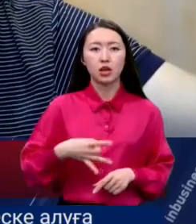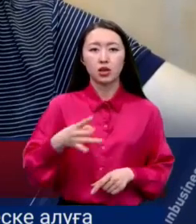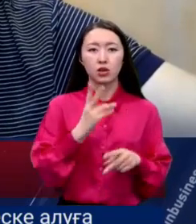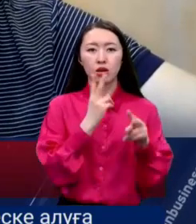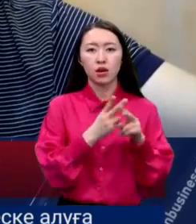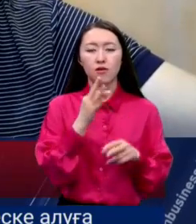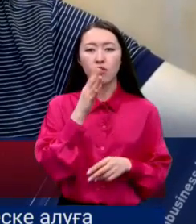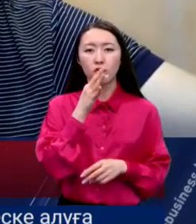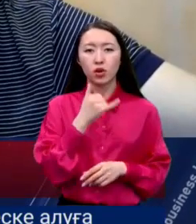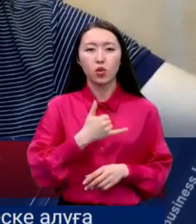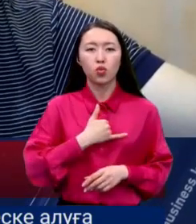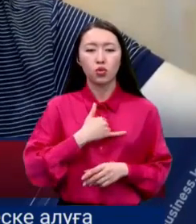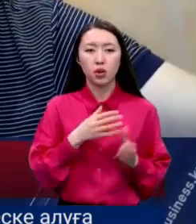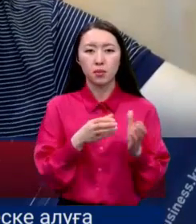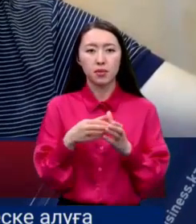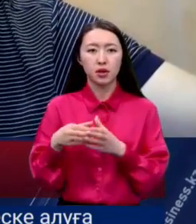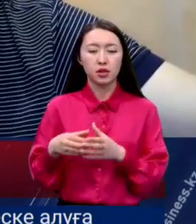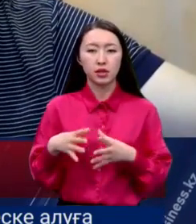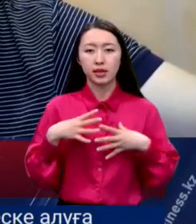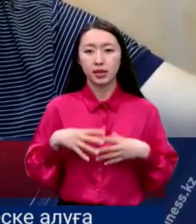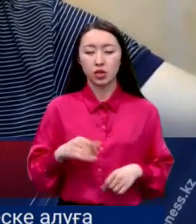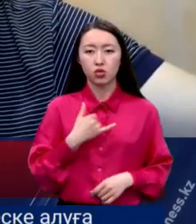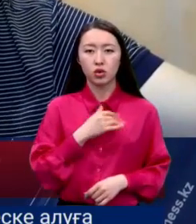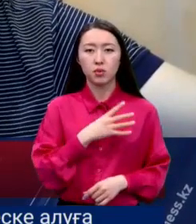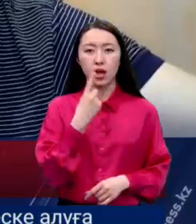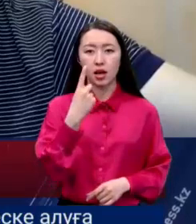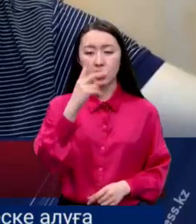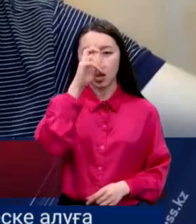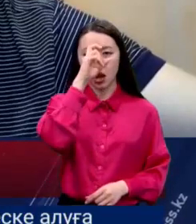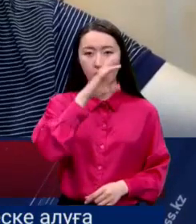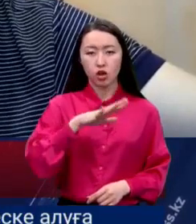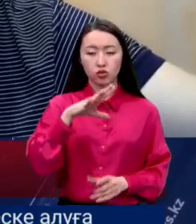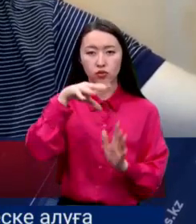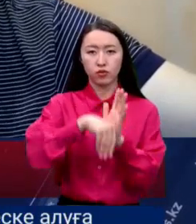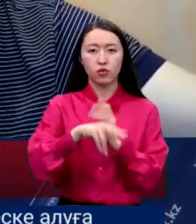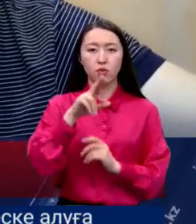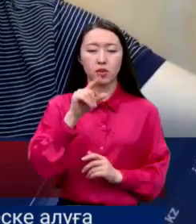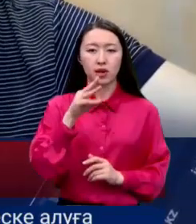которой у нас не было политических партий. У нас была одна государство-партия, и